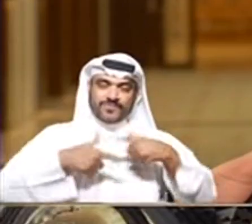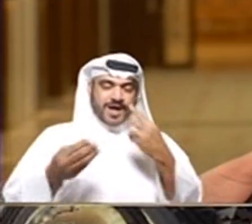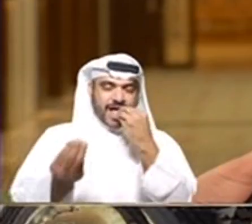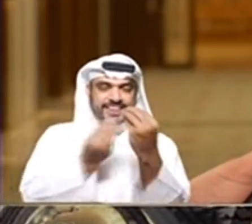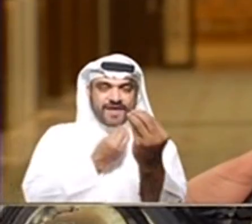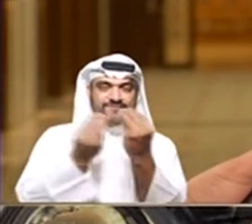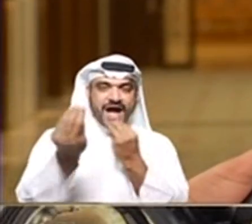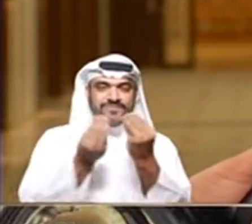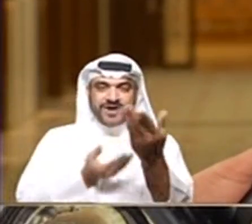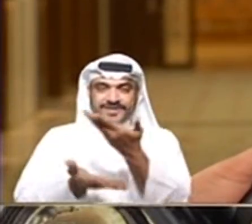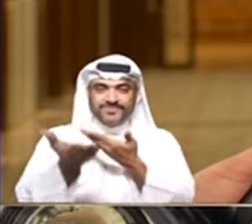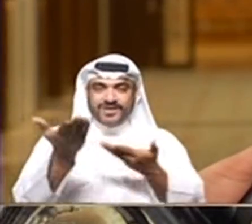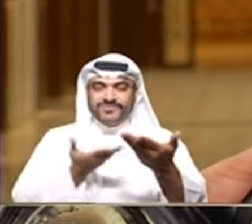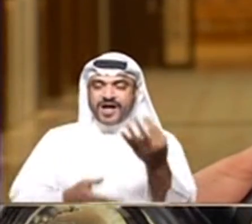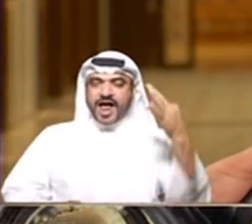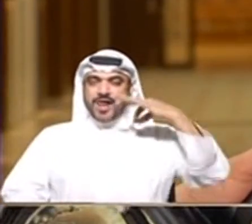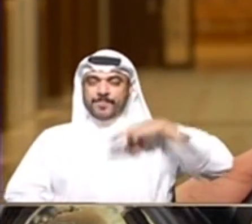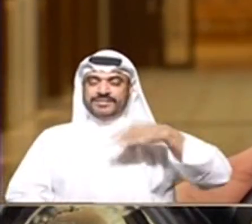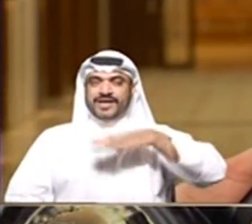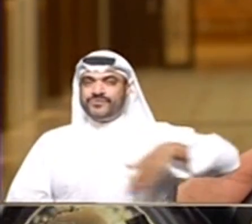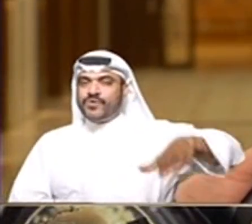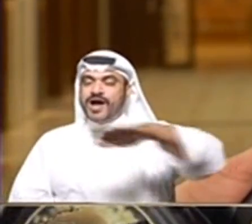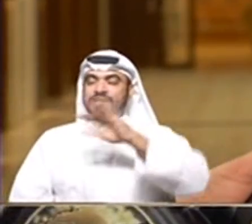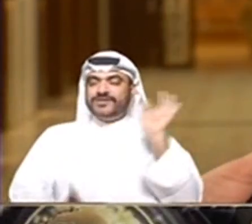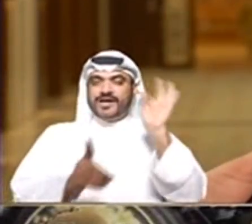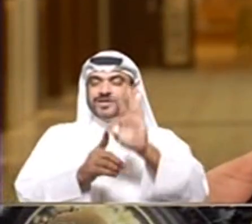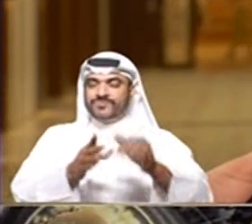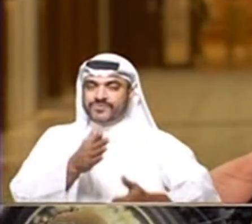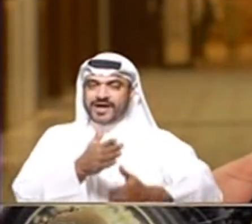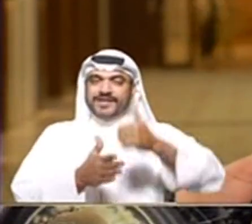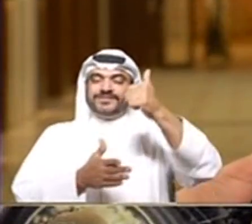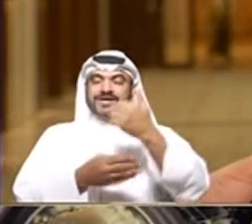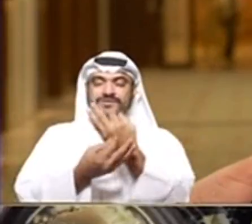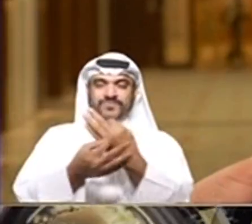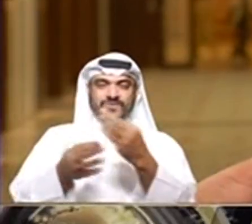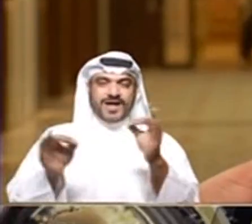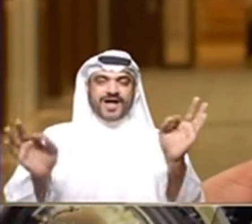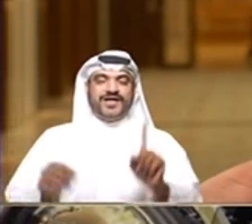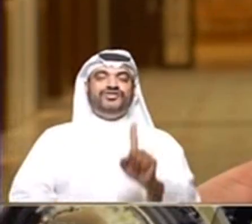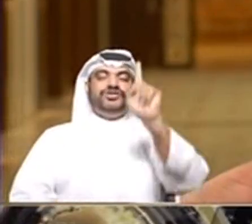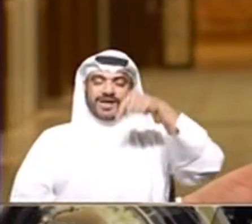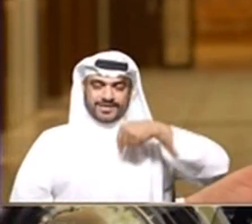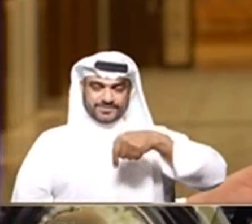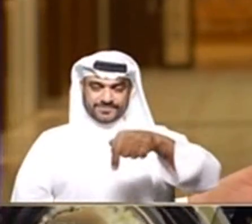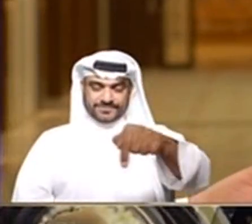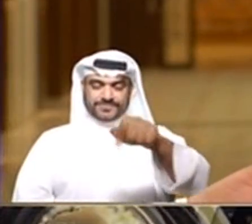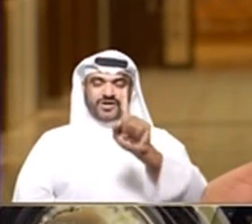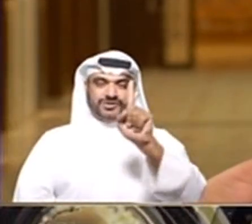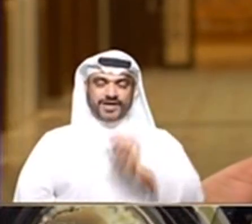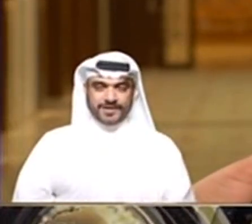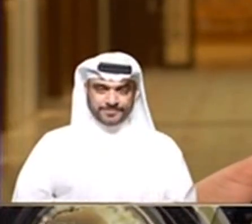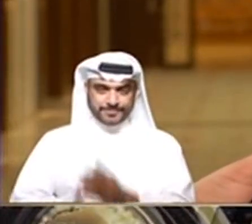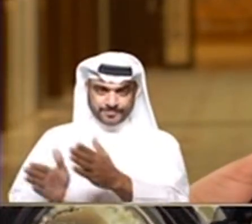تفاهم يصب في المصلحة العامة، وستتحقق الغاية من هذا الاستجواب في القريب العاجل إن شاء